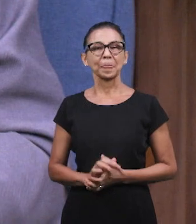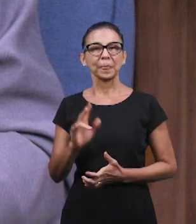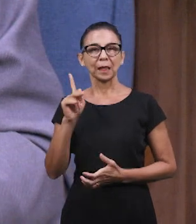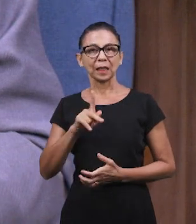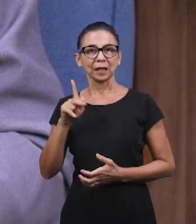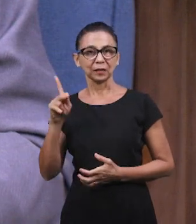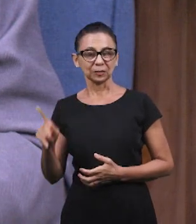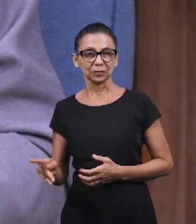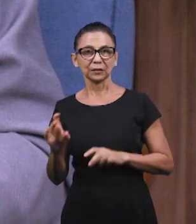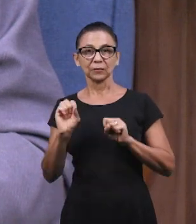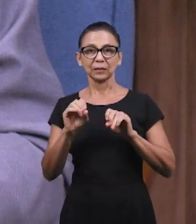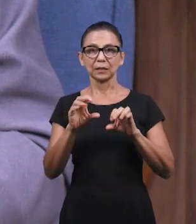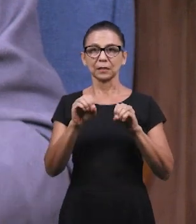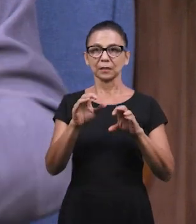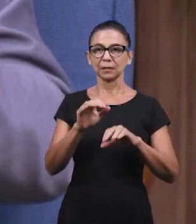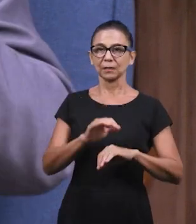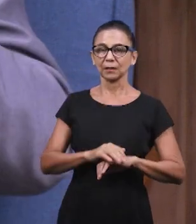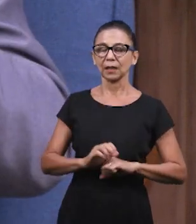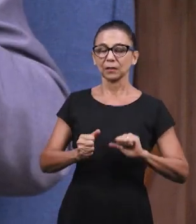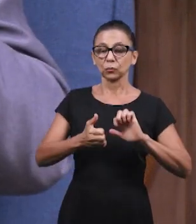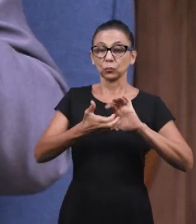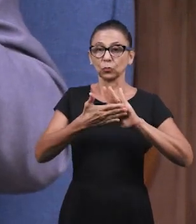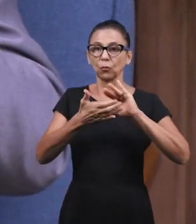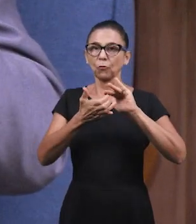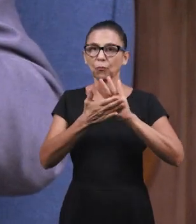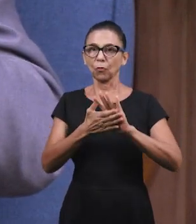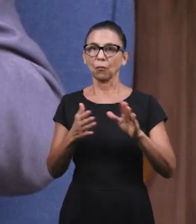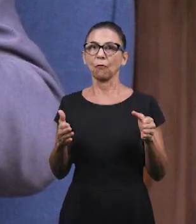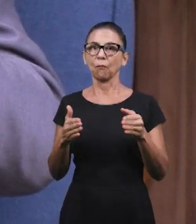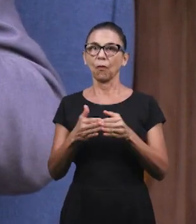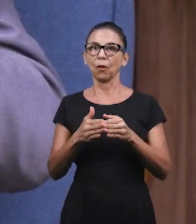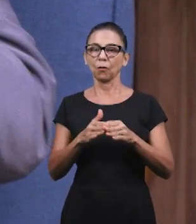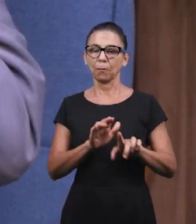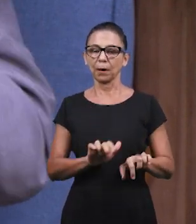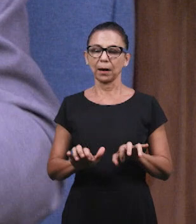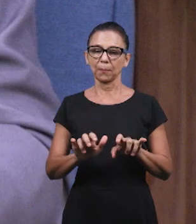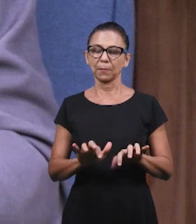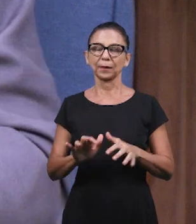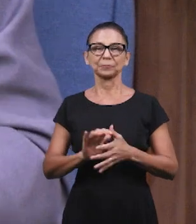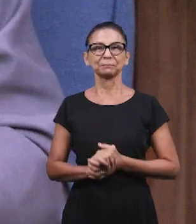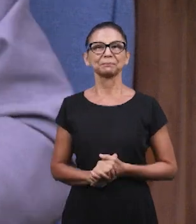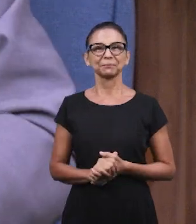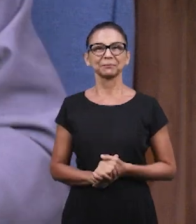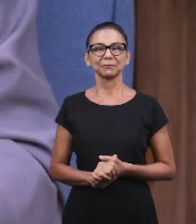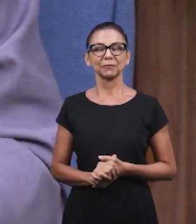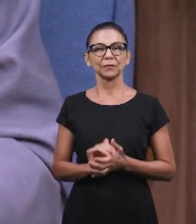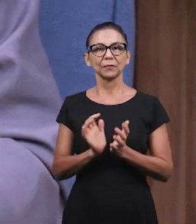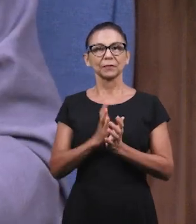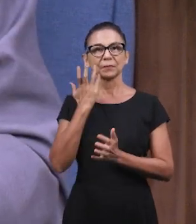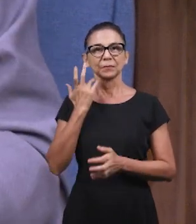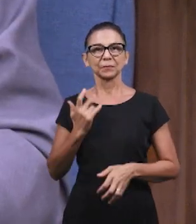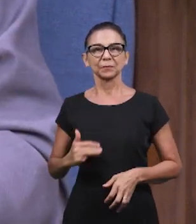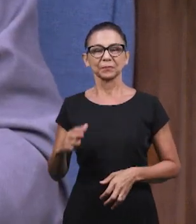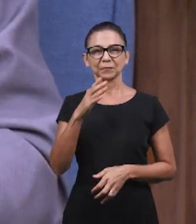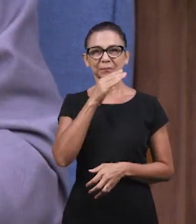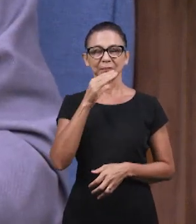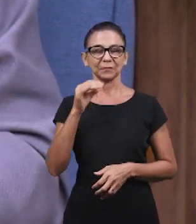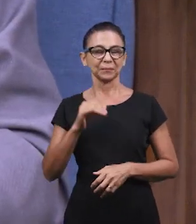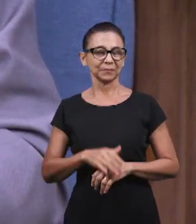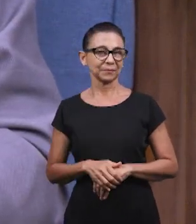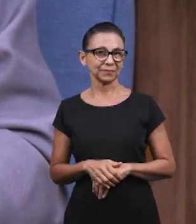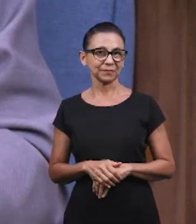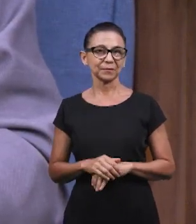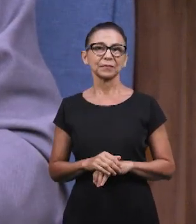professeure Janine Zuma qui parlera va enseigner la louange quand Israël a quitté l'Égypte. Et dans l'étude pour les enfants intermédiaires